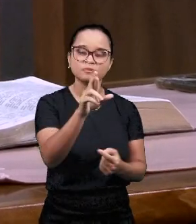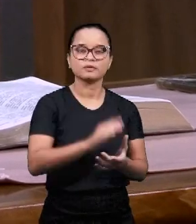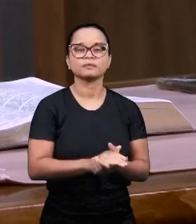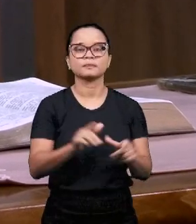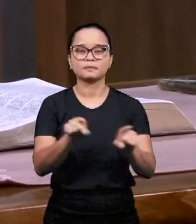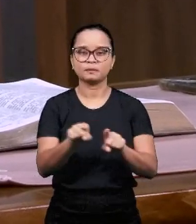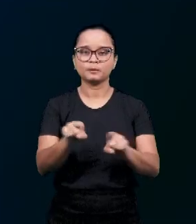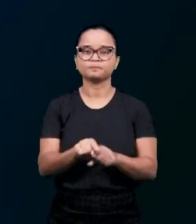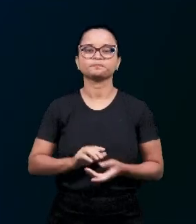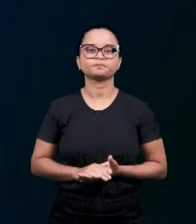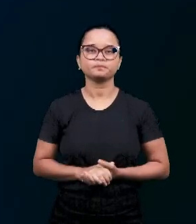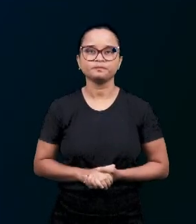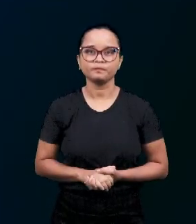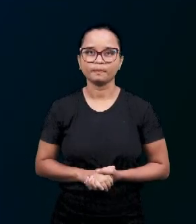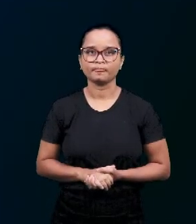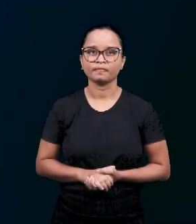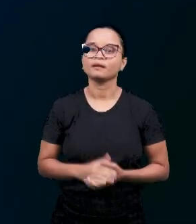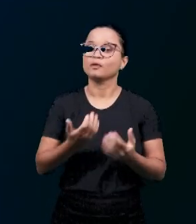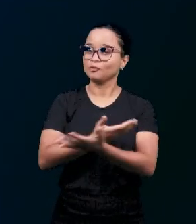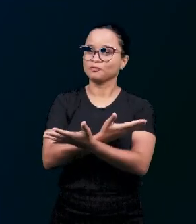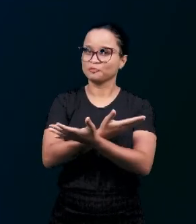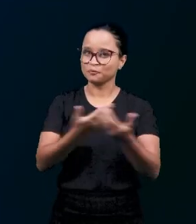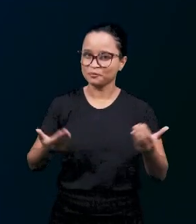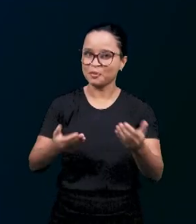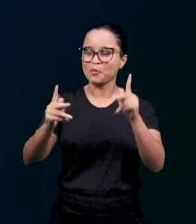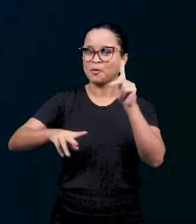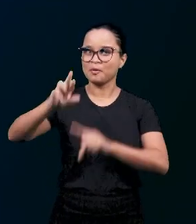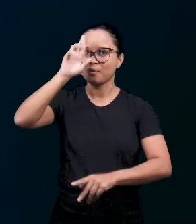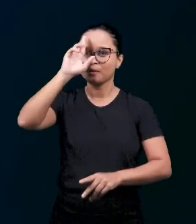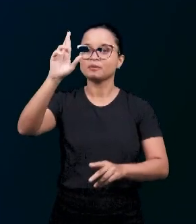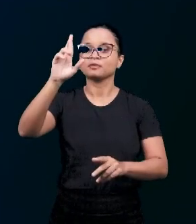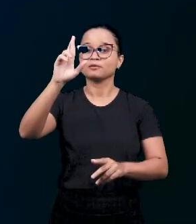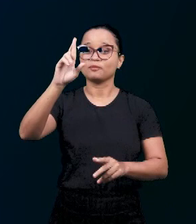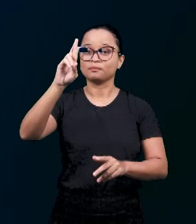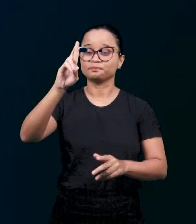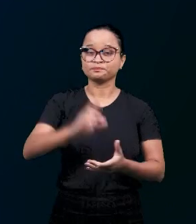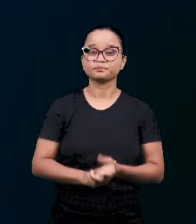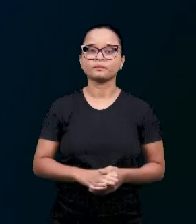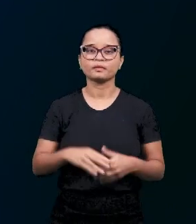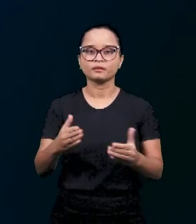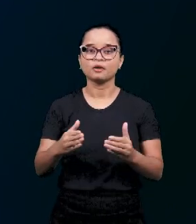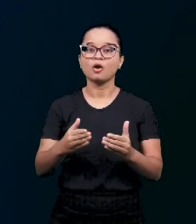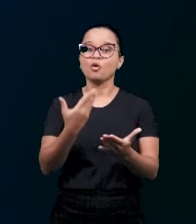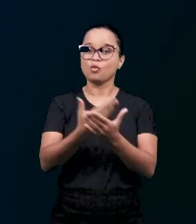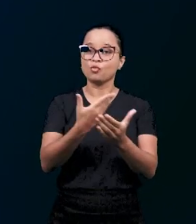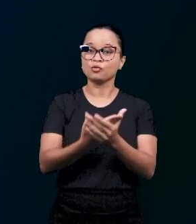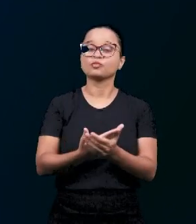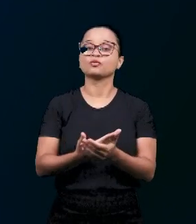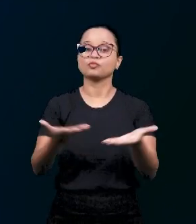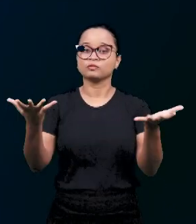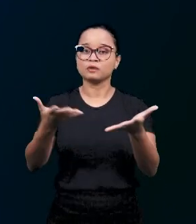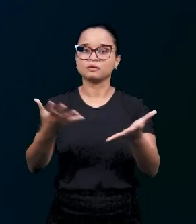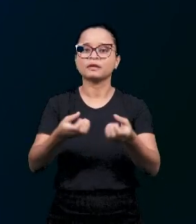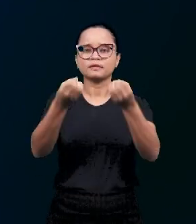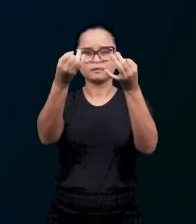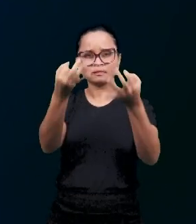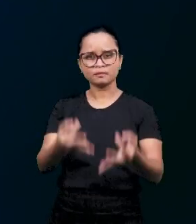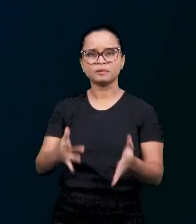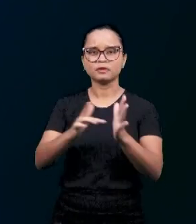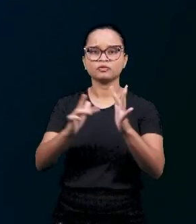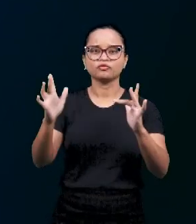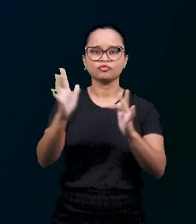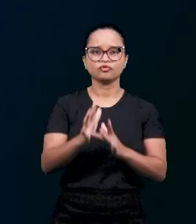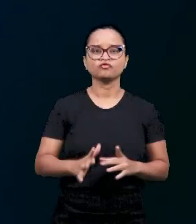de Canela, va donner la réponse. Je salue les frères et sœurs dans la paix du Seigneur. L'étude proposée décrit la situation